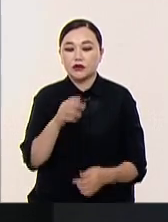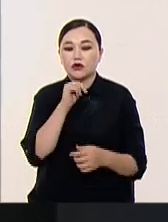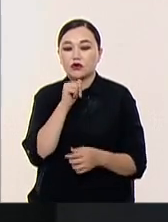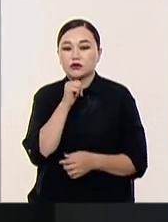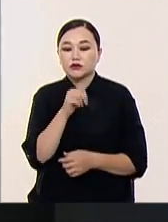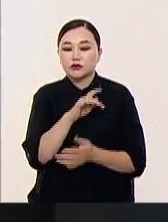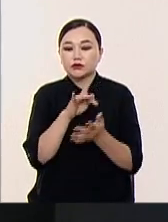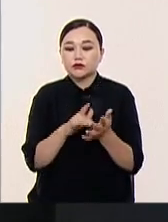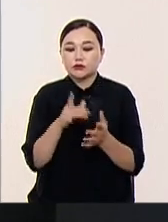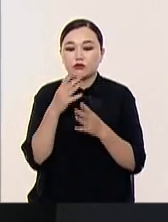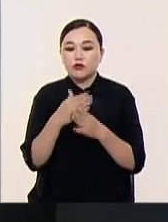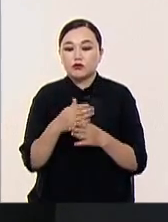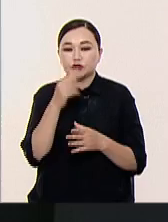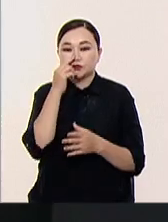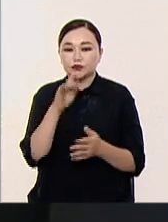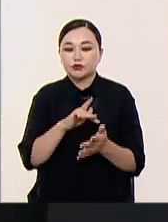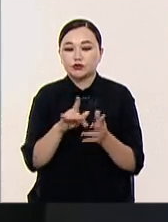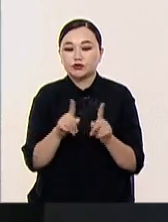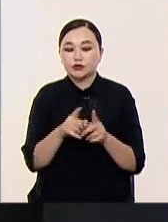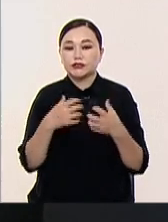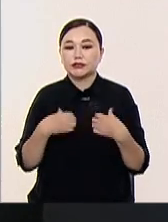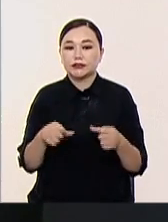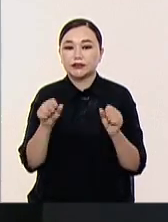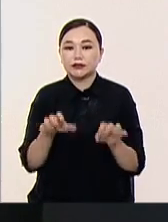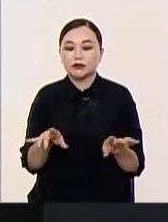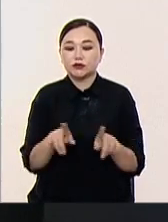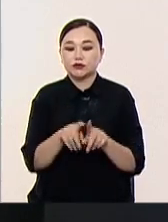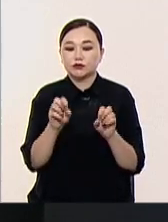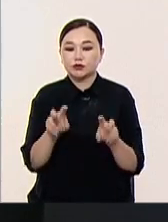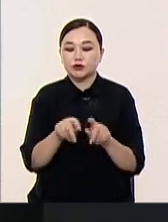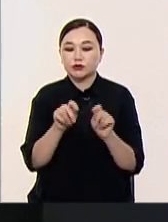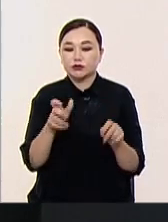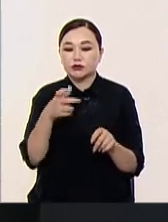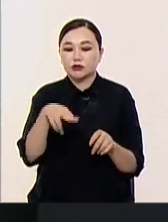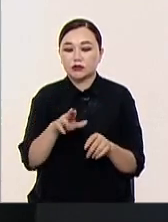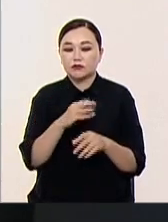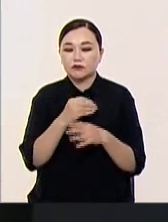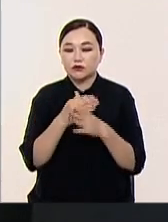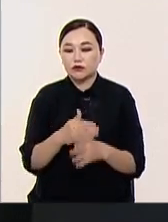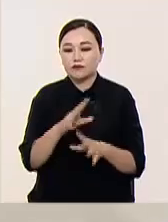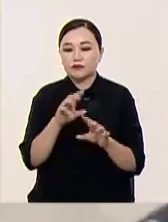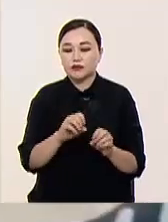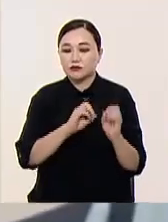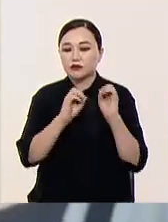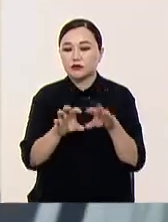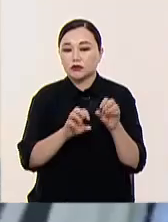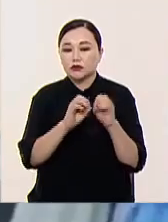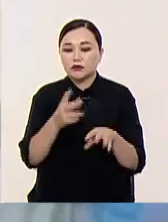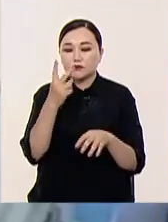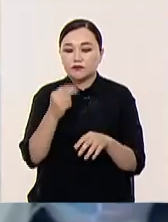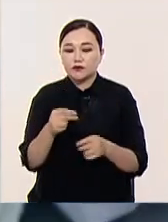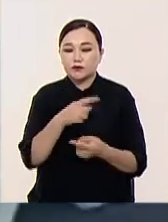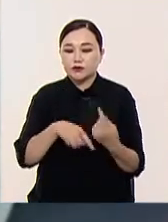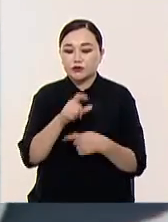Қостанайлықтарға қол ұшын беруге шымкенттіктер де барынша атсалысып жатыр. Арнайы жасақталған қоймаға ел жұрт қолда барын үйіп төгуде. Екі күннен бері